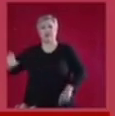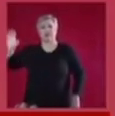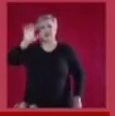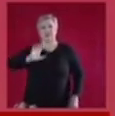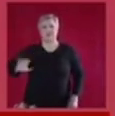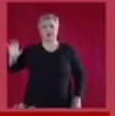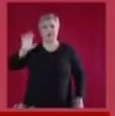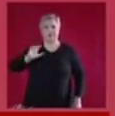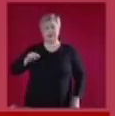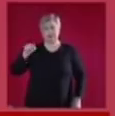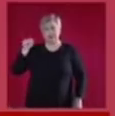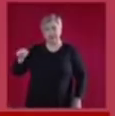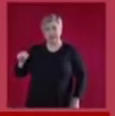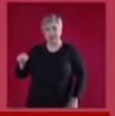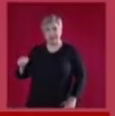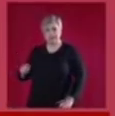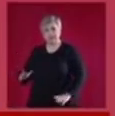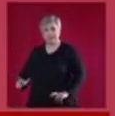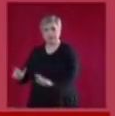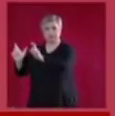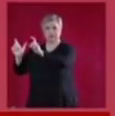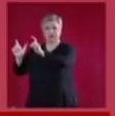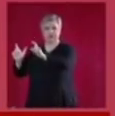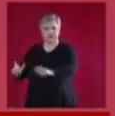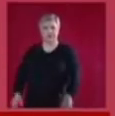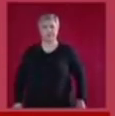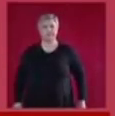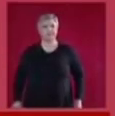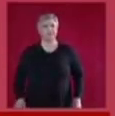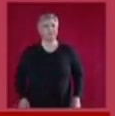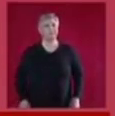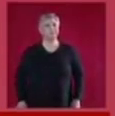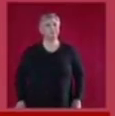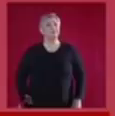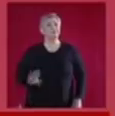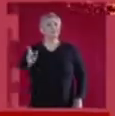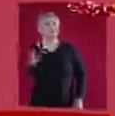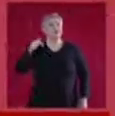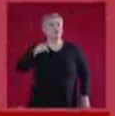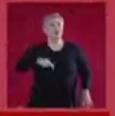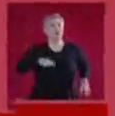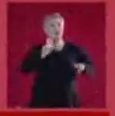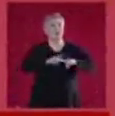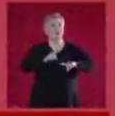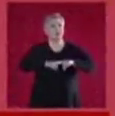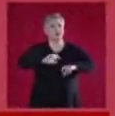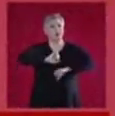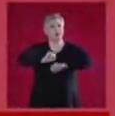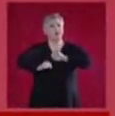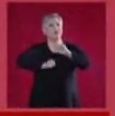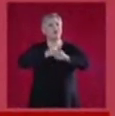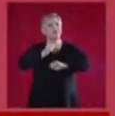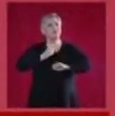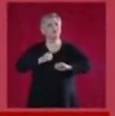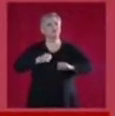όμως στη χώρα μας θα προσπαθήσουμε να εκπληρώσουμε αυτό το στόχο έχοντας στη